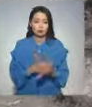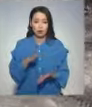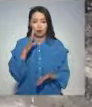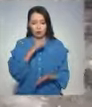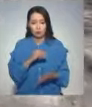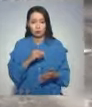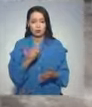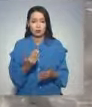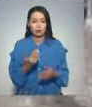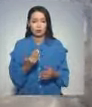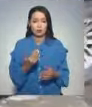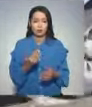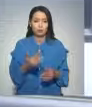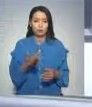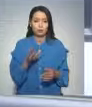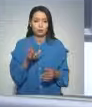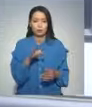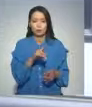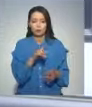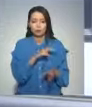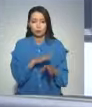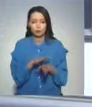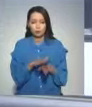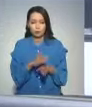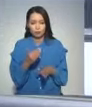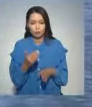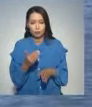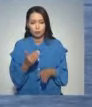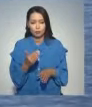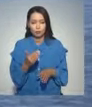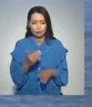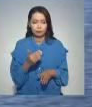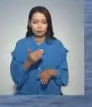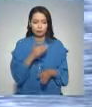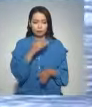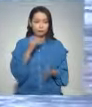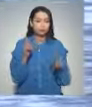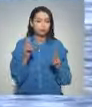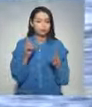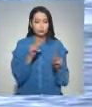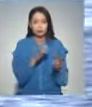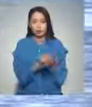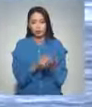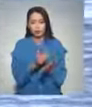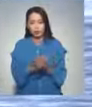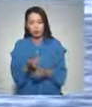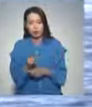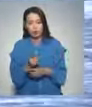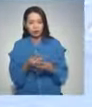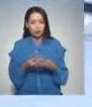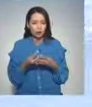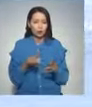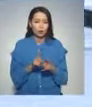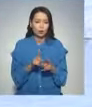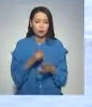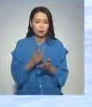болсаң, ешқандай ешкім қиянат жасамасаң, пейілме береді деген ой қалыптасып қалған енді менде. Ақсақалдың жастайынан қолға алған